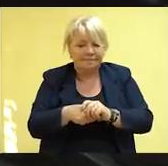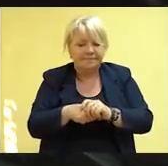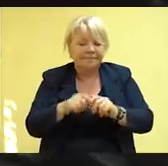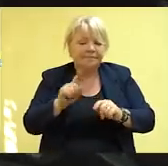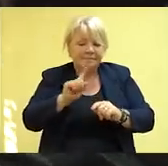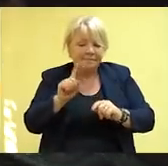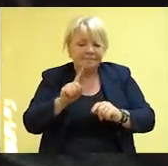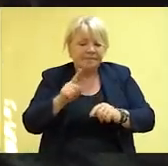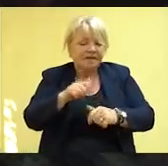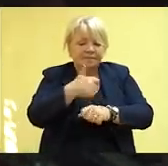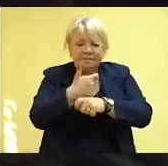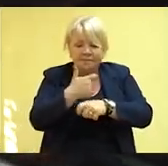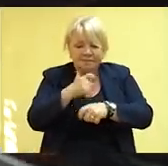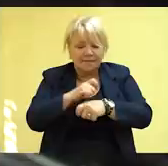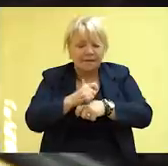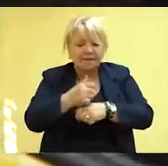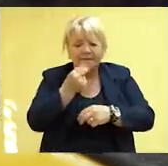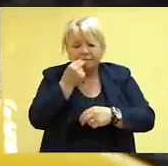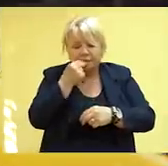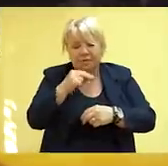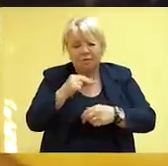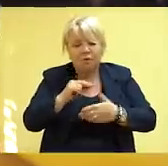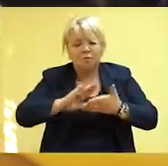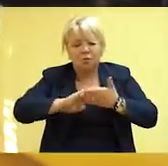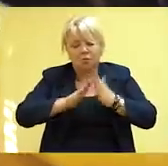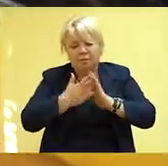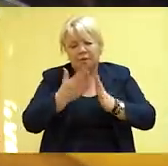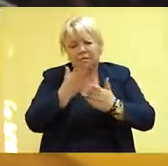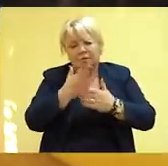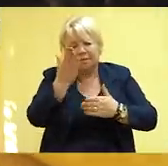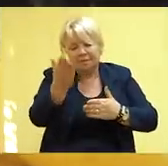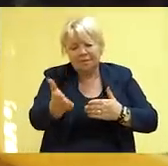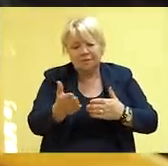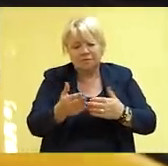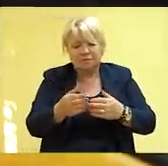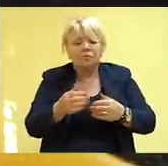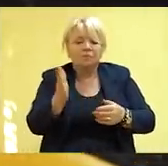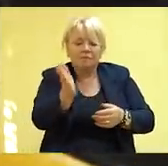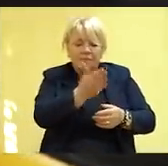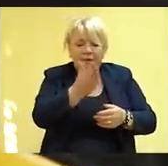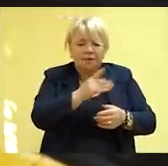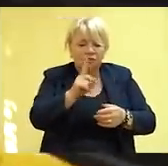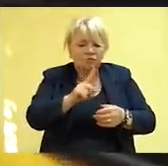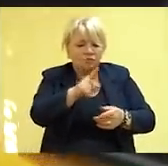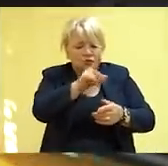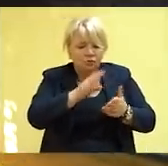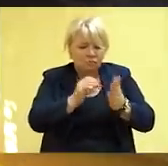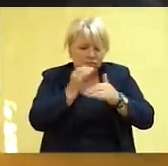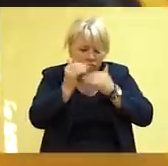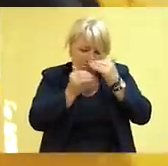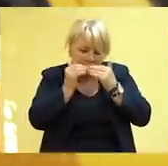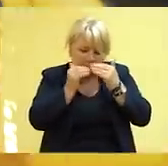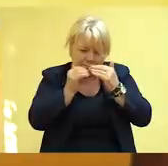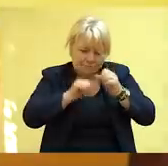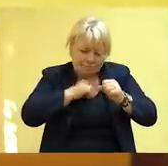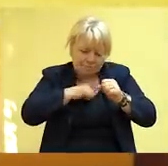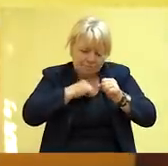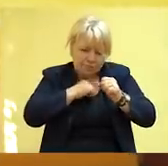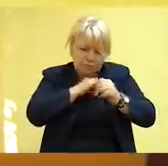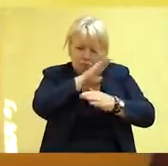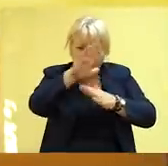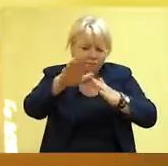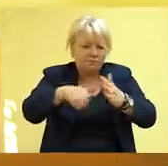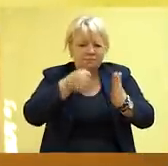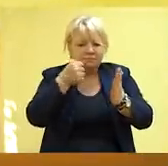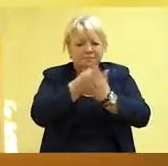არა, მო, აი ძალიან მაგარ მდგომარეობაშია და ძალიან კარგ მდგომარეობაშია. საღოლო აი ამ დონემდე მიიყვანეთ, მო, რავი. თუ